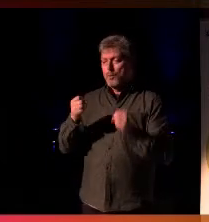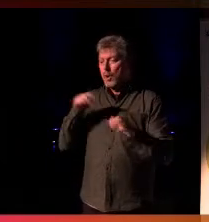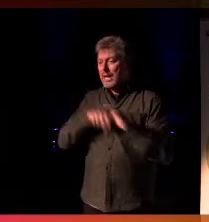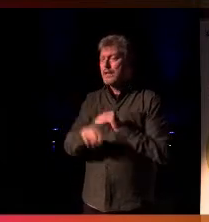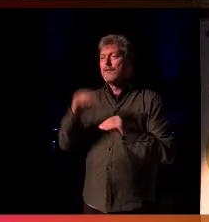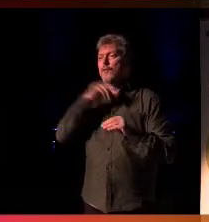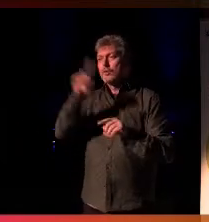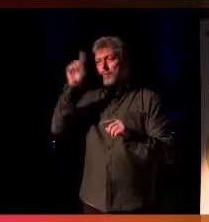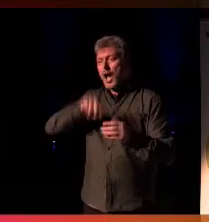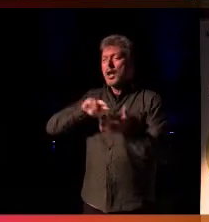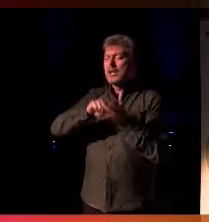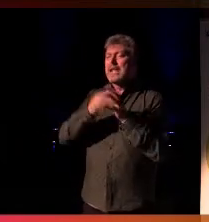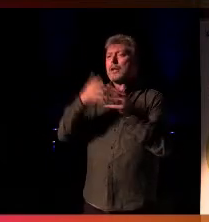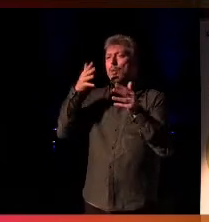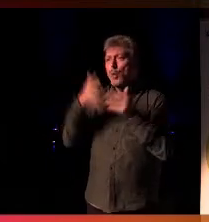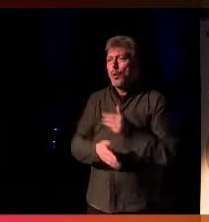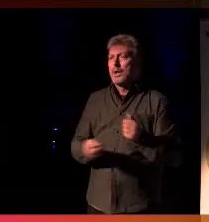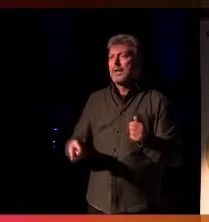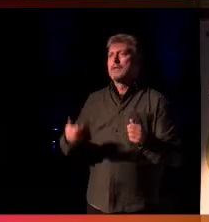teknologi, som vi blir